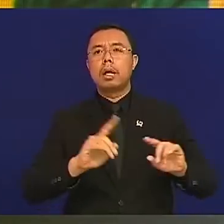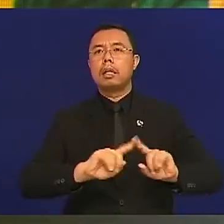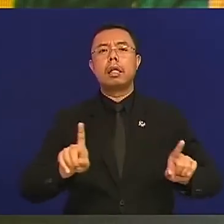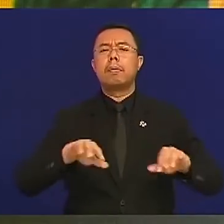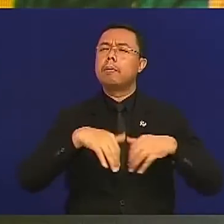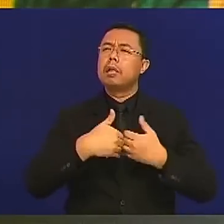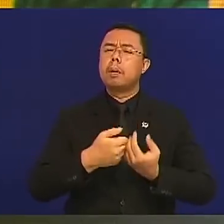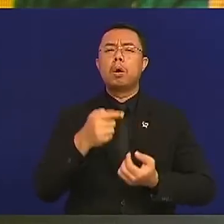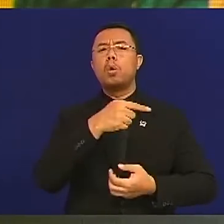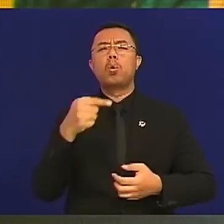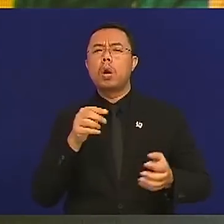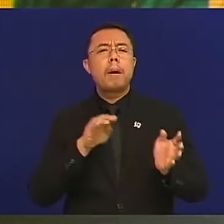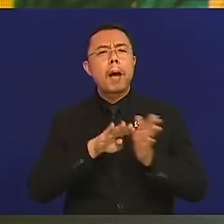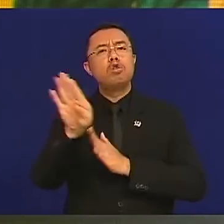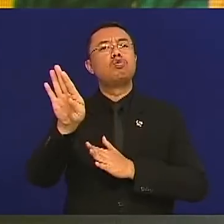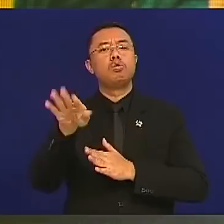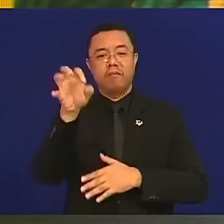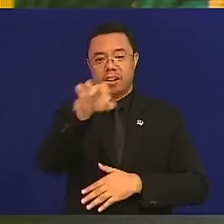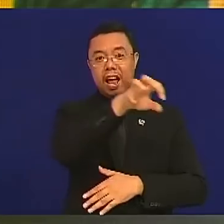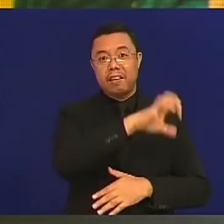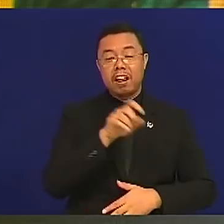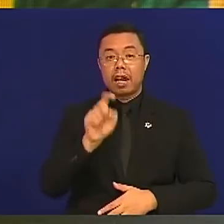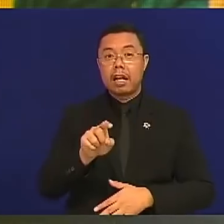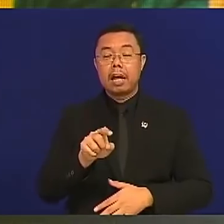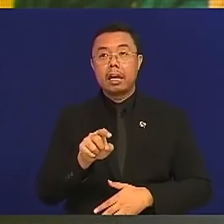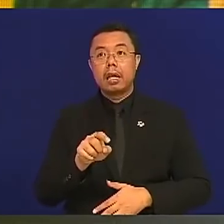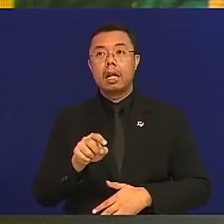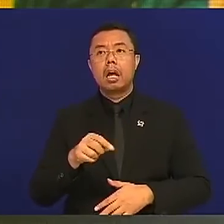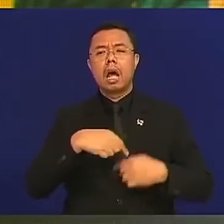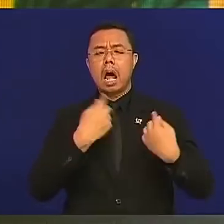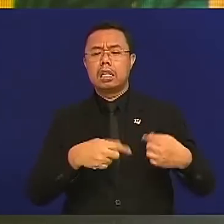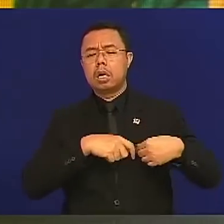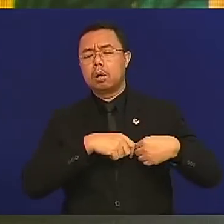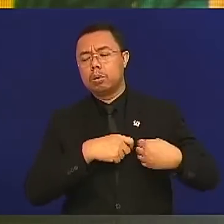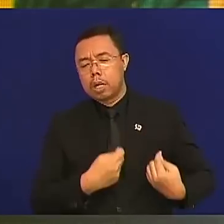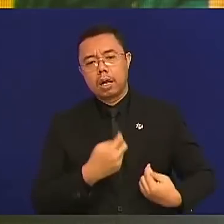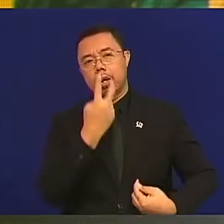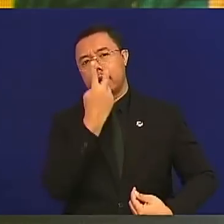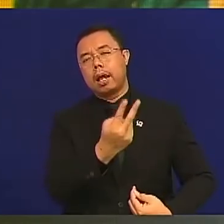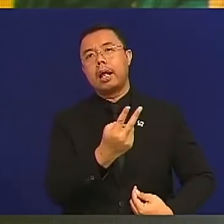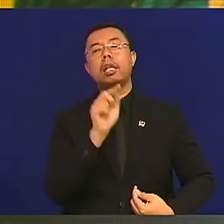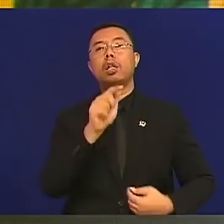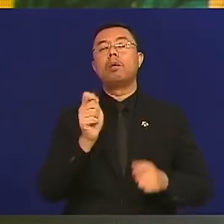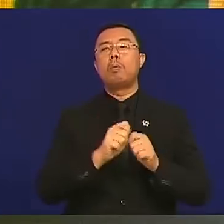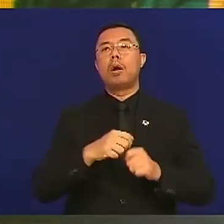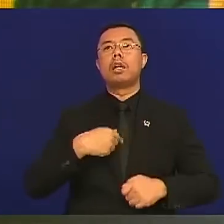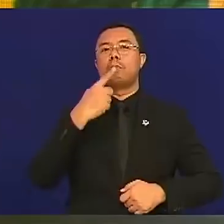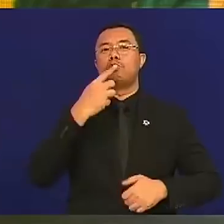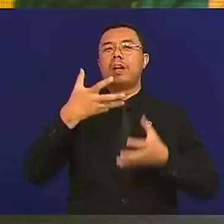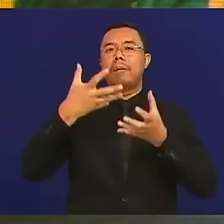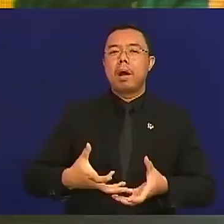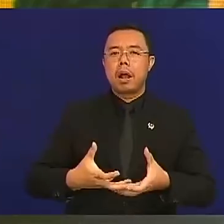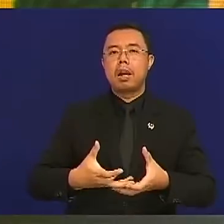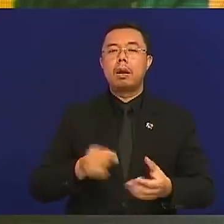Tetapi betapa kurang majunya beberapa wilayah di sana, hati saya hancur, saudara. Itu yang membuat saya punya beban